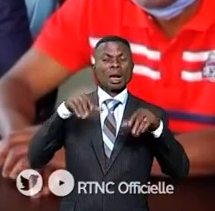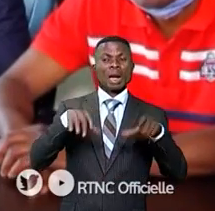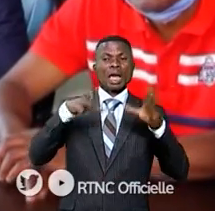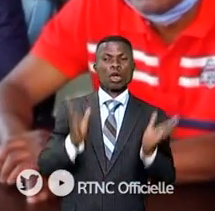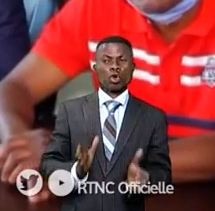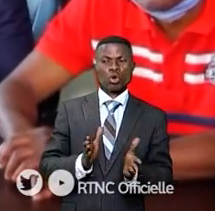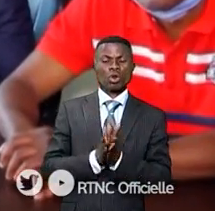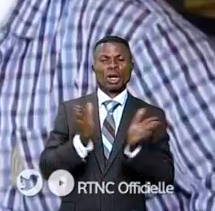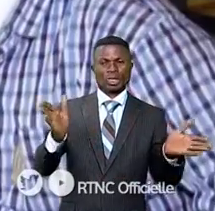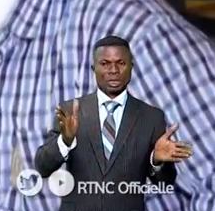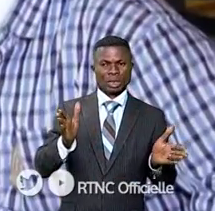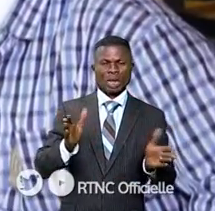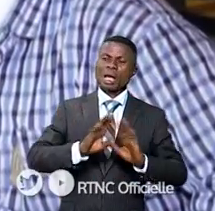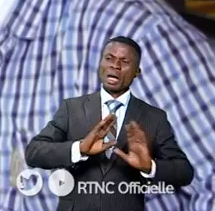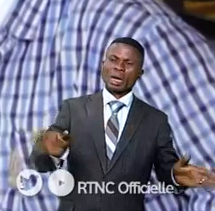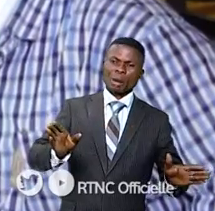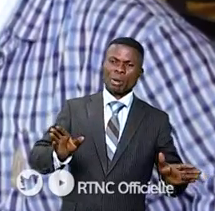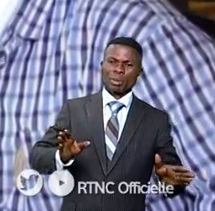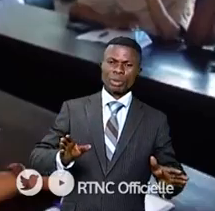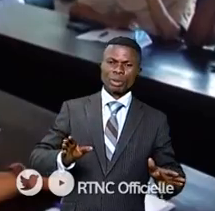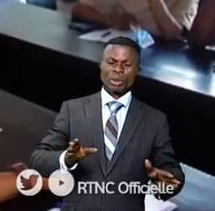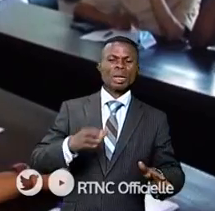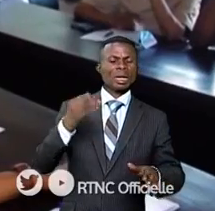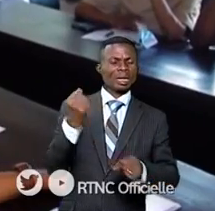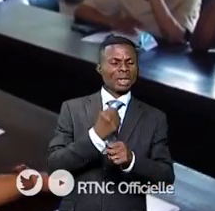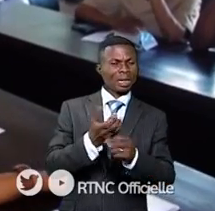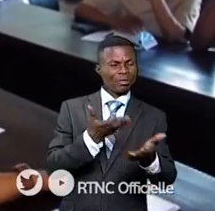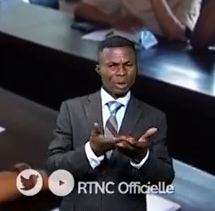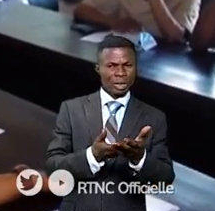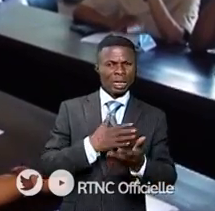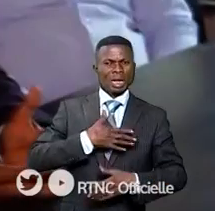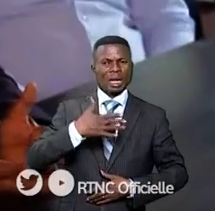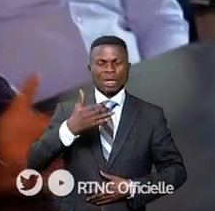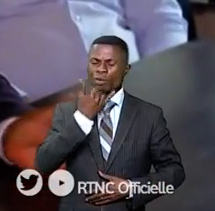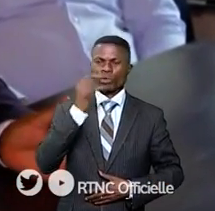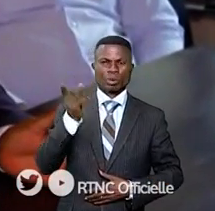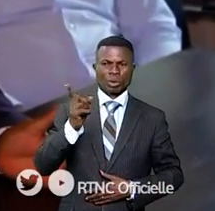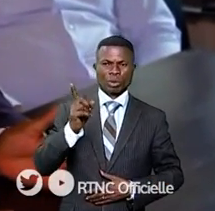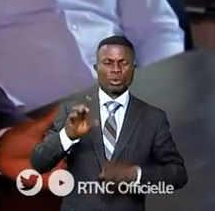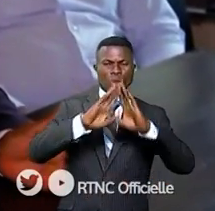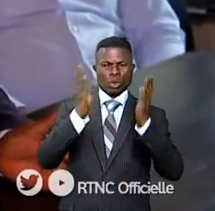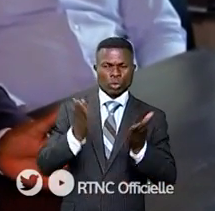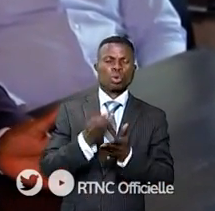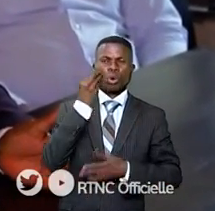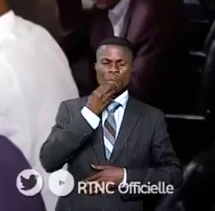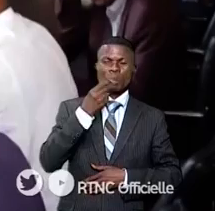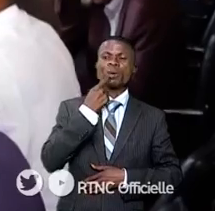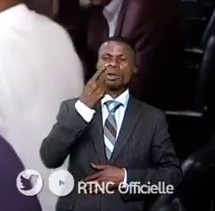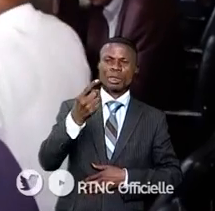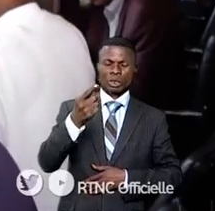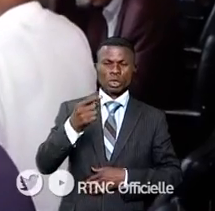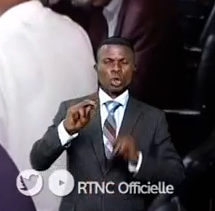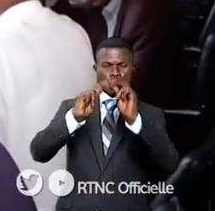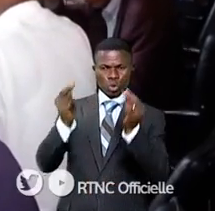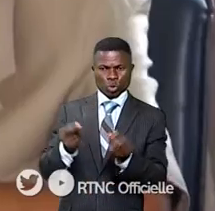celui d'ailleurs ne méritent pas ce genre de prestations par essai et erreur. Toutes les bonnes paroles prononcées par cette